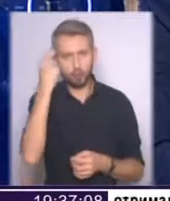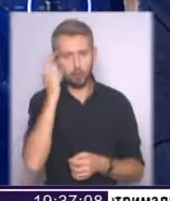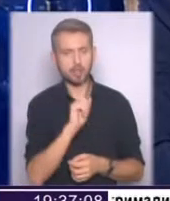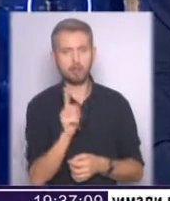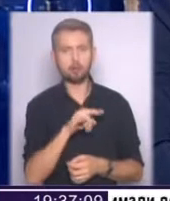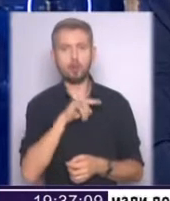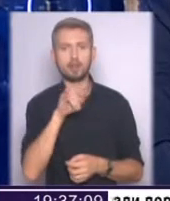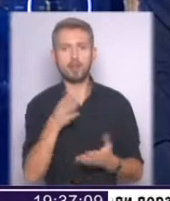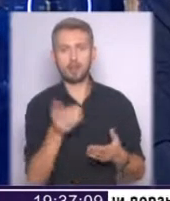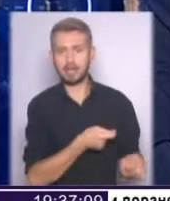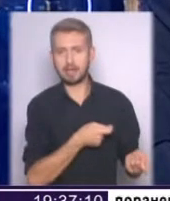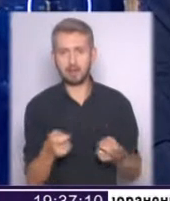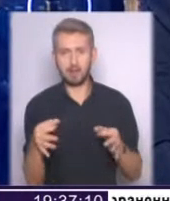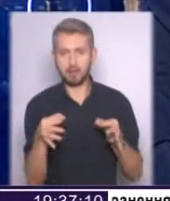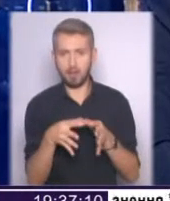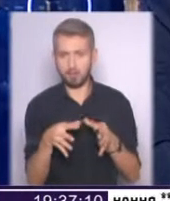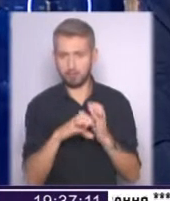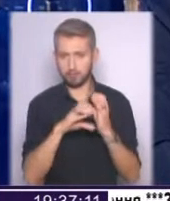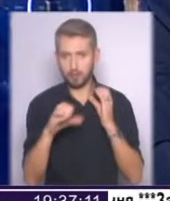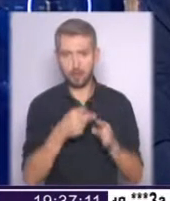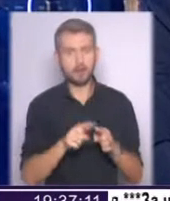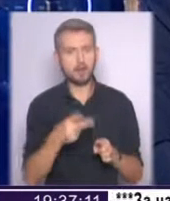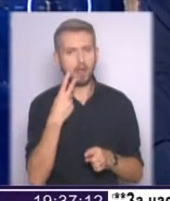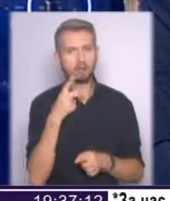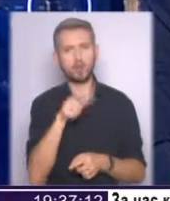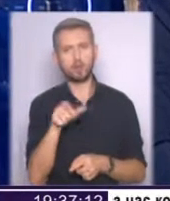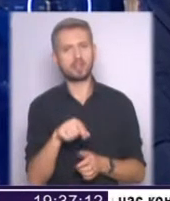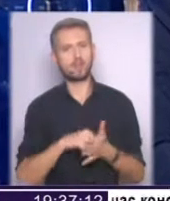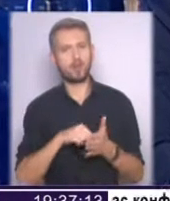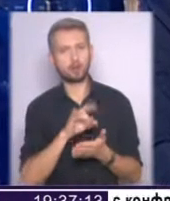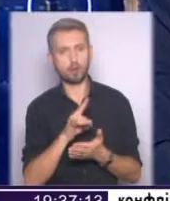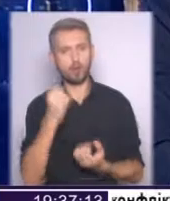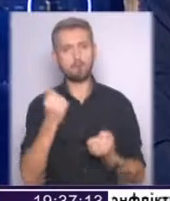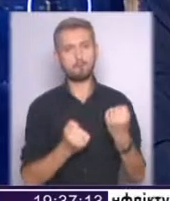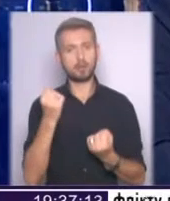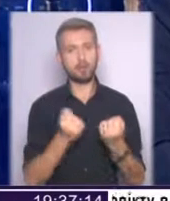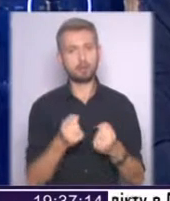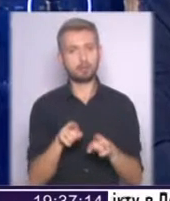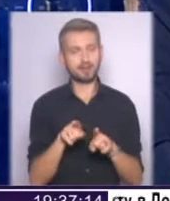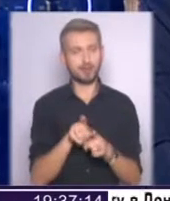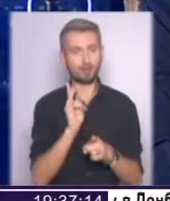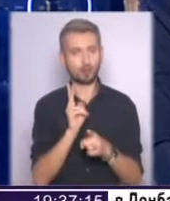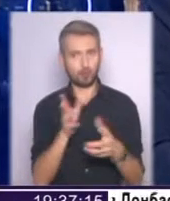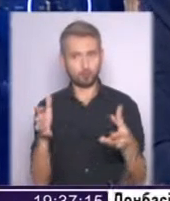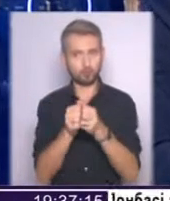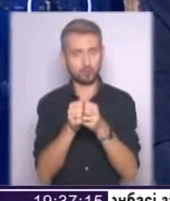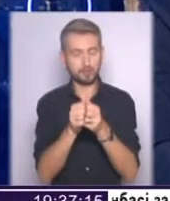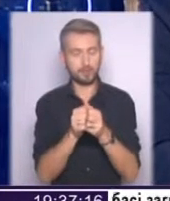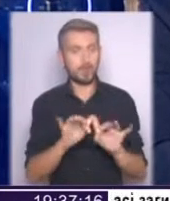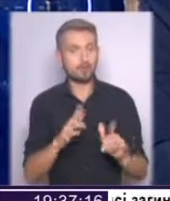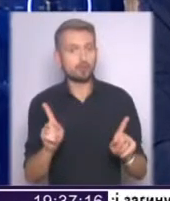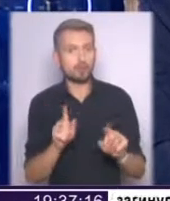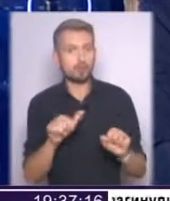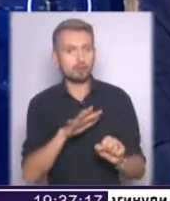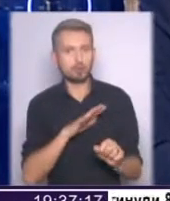літак, який несе ядерний боєзаряд, це завжди людський фактор. Так само пілот, який його перехоплює. Не дай Бог чого, тут можуть бути